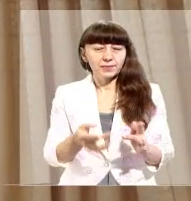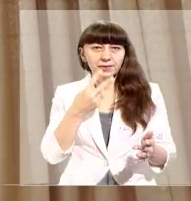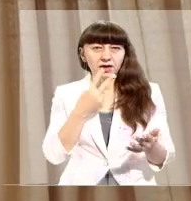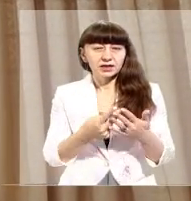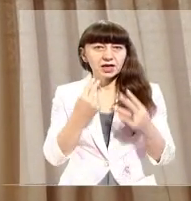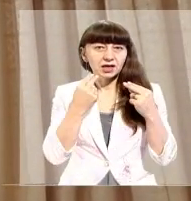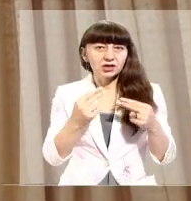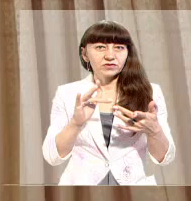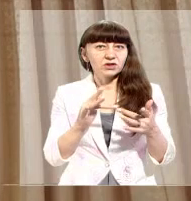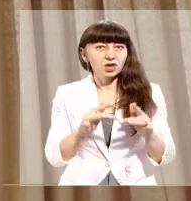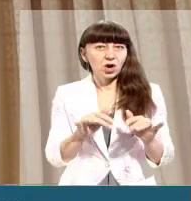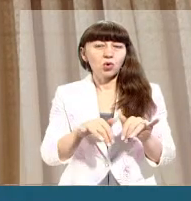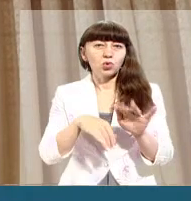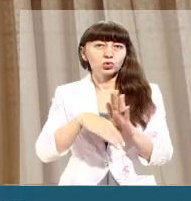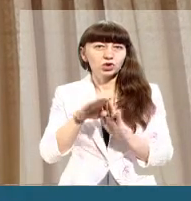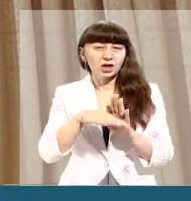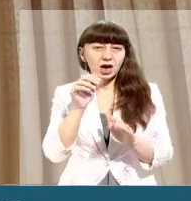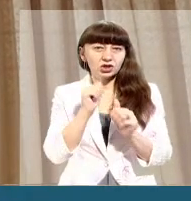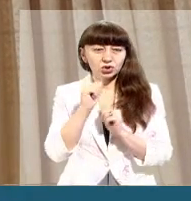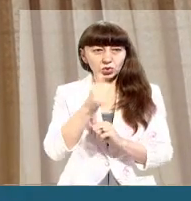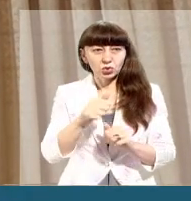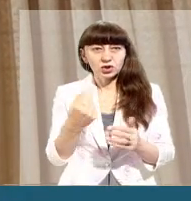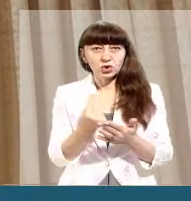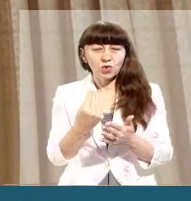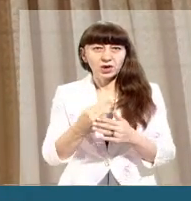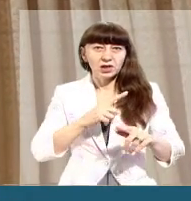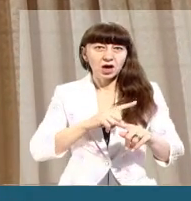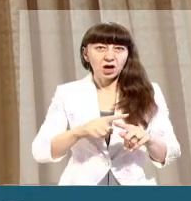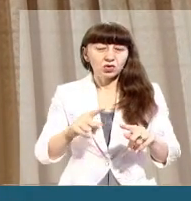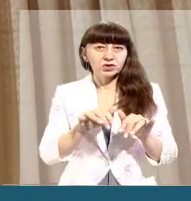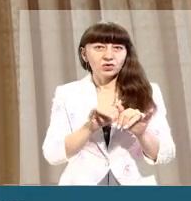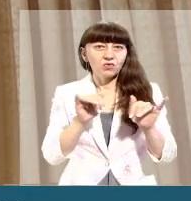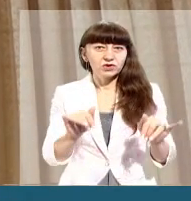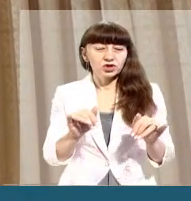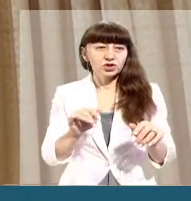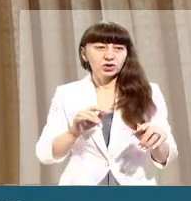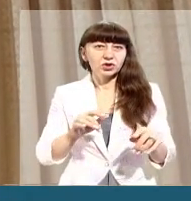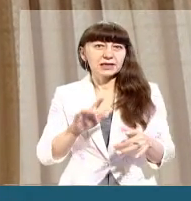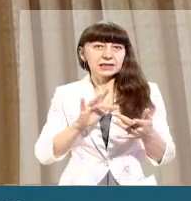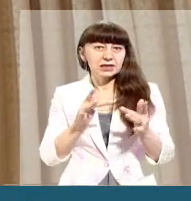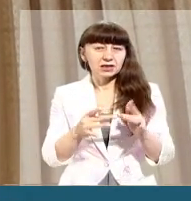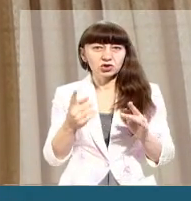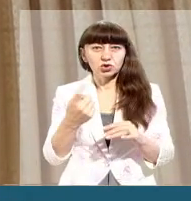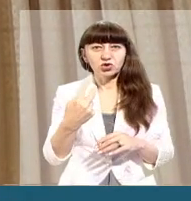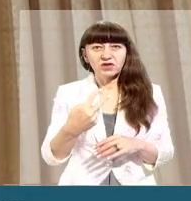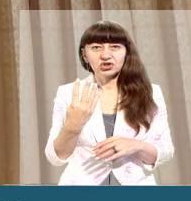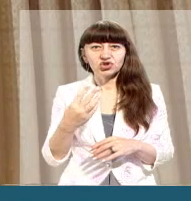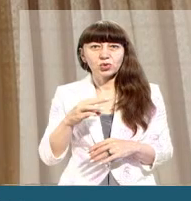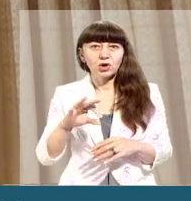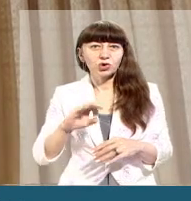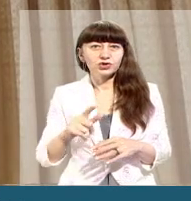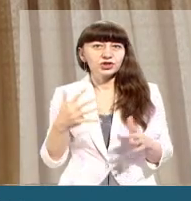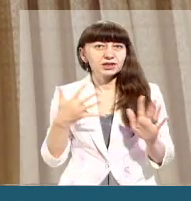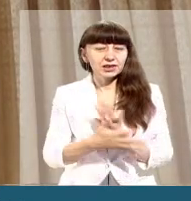Показатель качества интернета растет с каждым годом. Сумма для увеличения скорости интернета в этом году составила 124 миллиона тенге, что